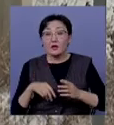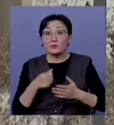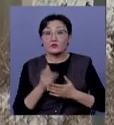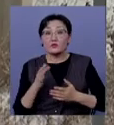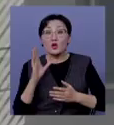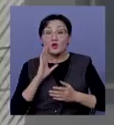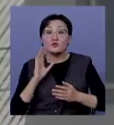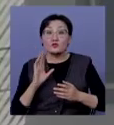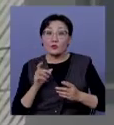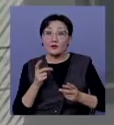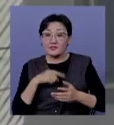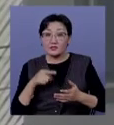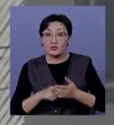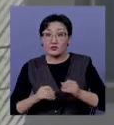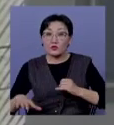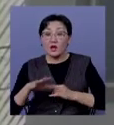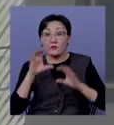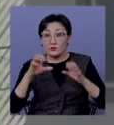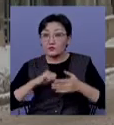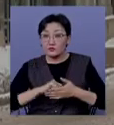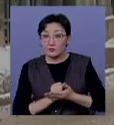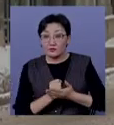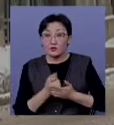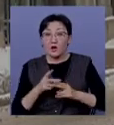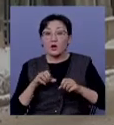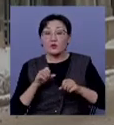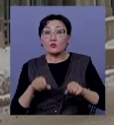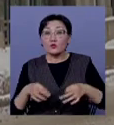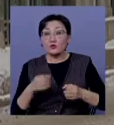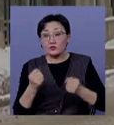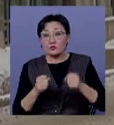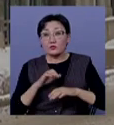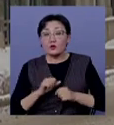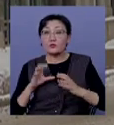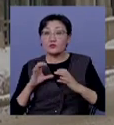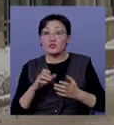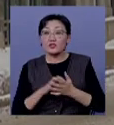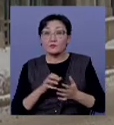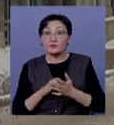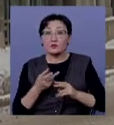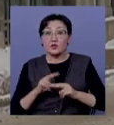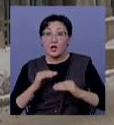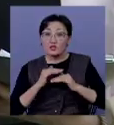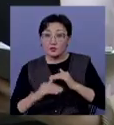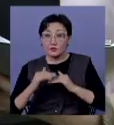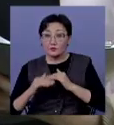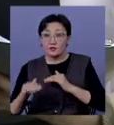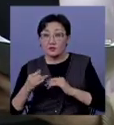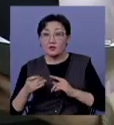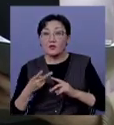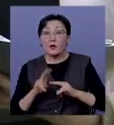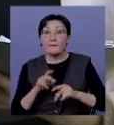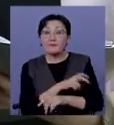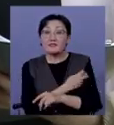су мәселесі, жер учаскесі мен үйді заңдастыру, көлік тұрағының жоқтығы, қоғамдық көліктің жетіспейтіндігі айтылды. Тақтайдай тегіс жол төселіп,